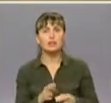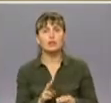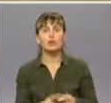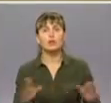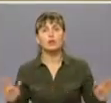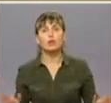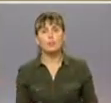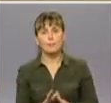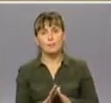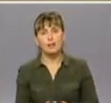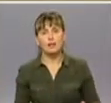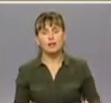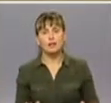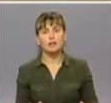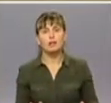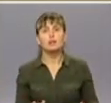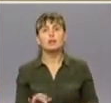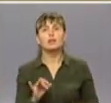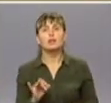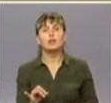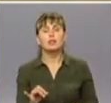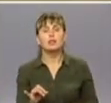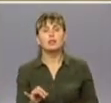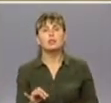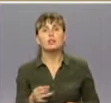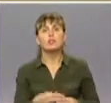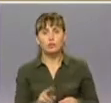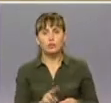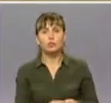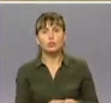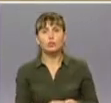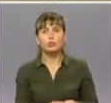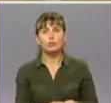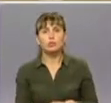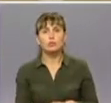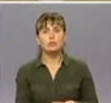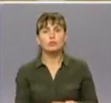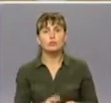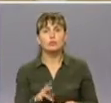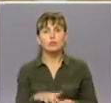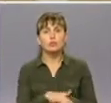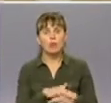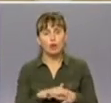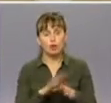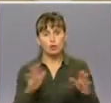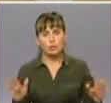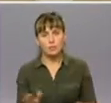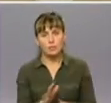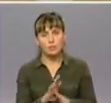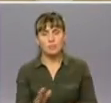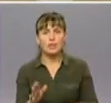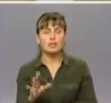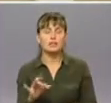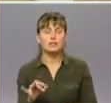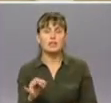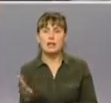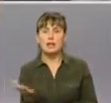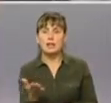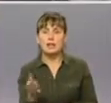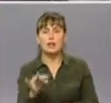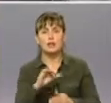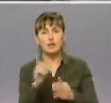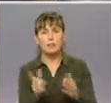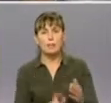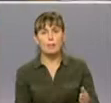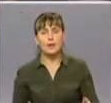пели. А здесь тоже Коркыт – это как бы и народный певец, и лекарь, и поэт.